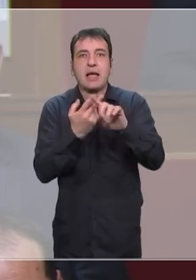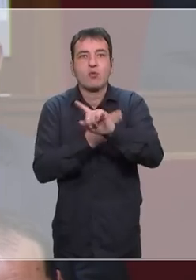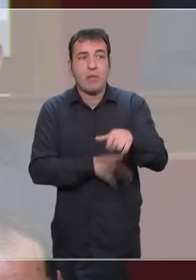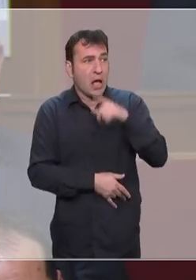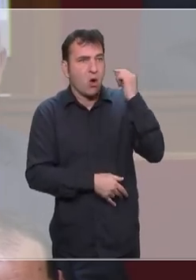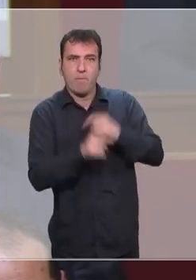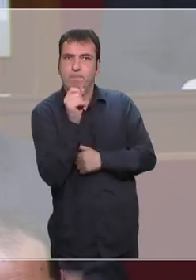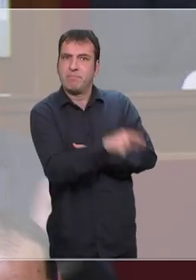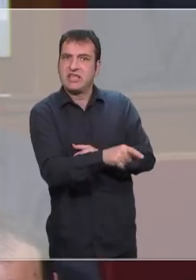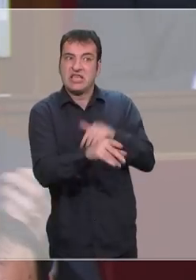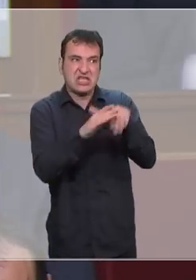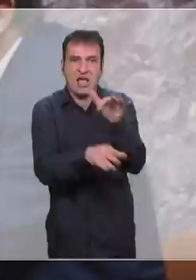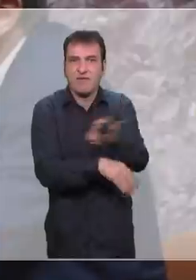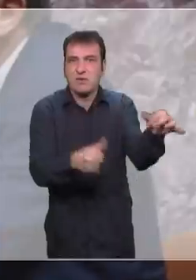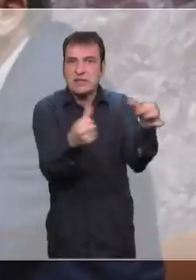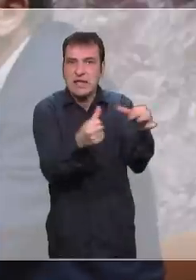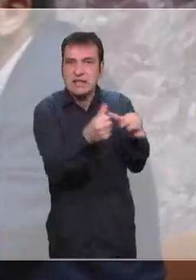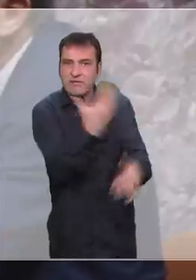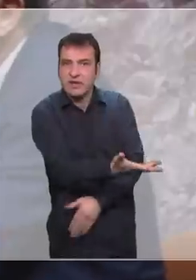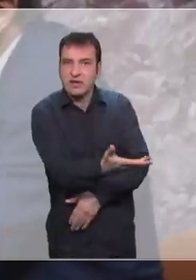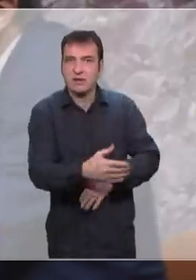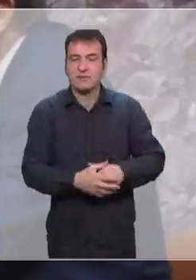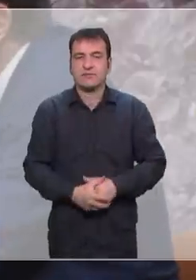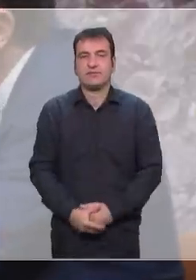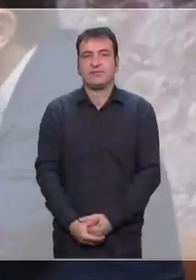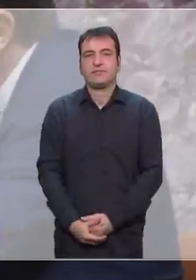en France ? Merci.